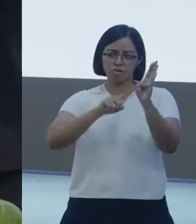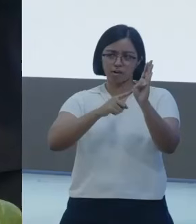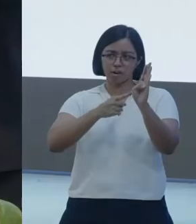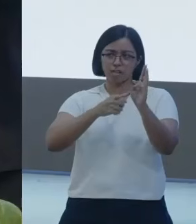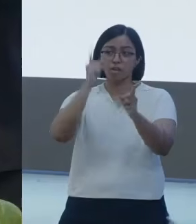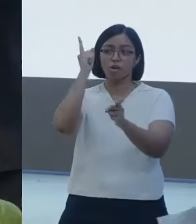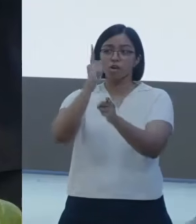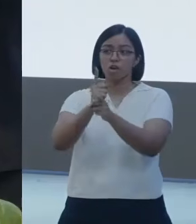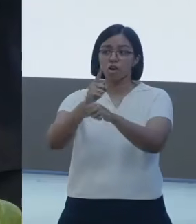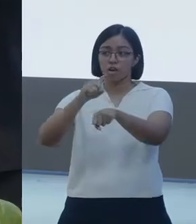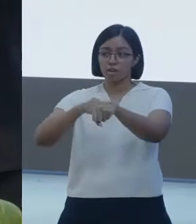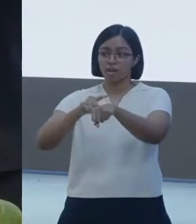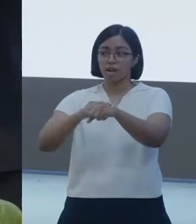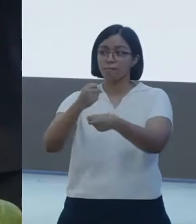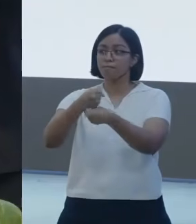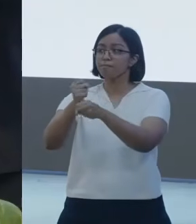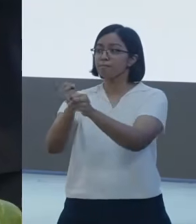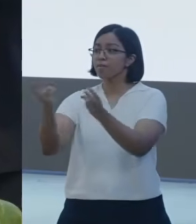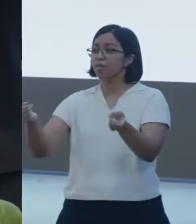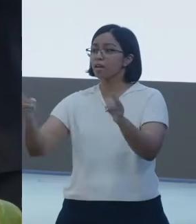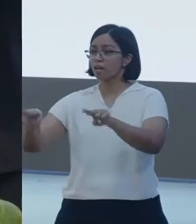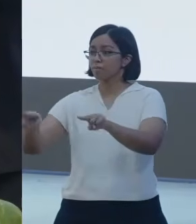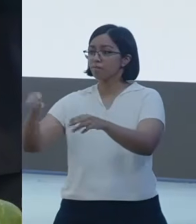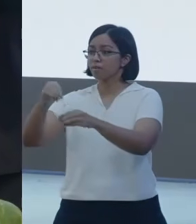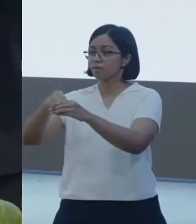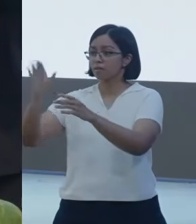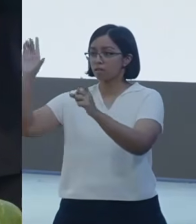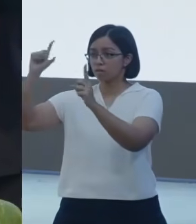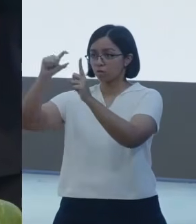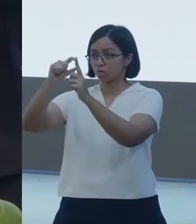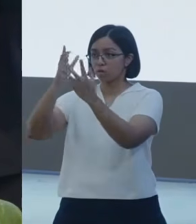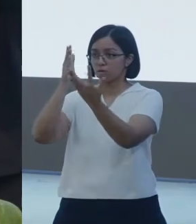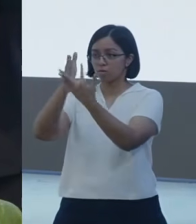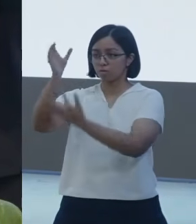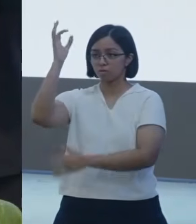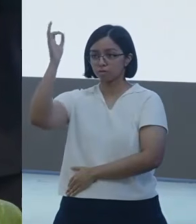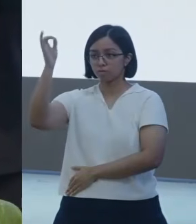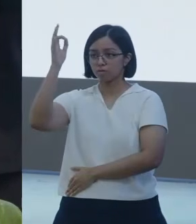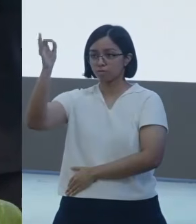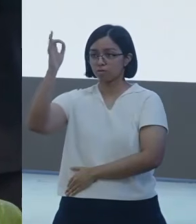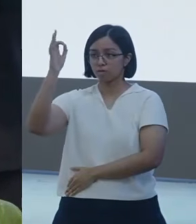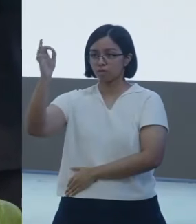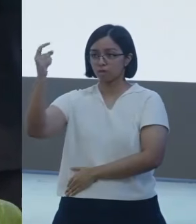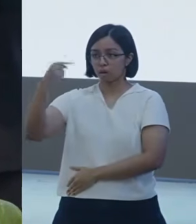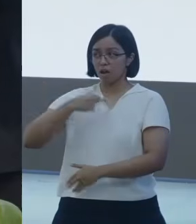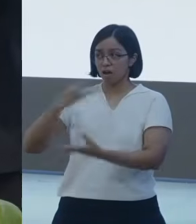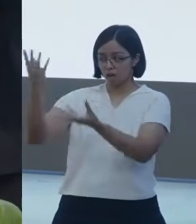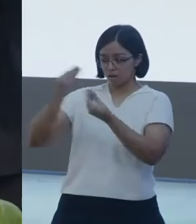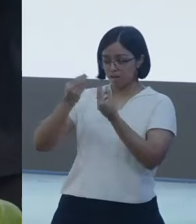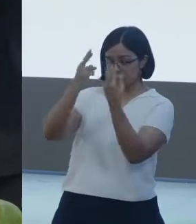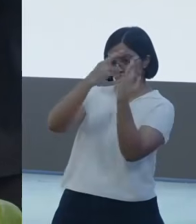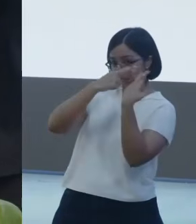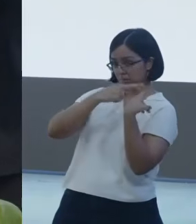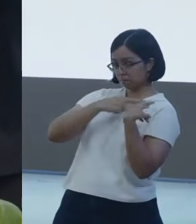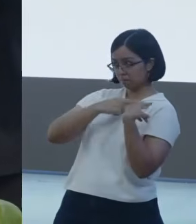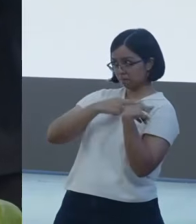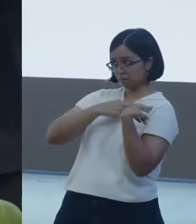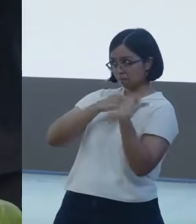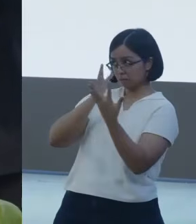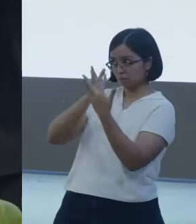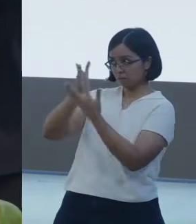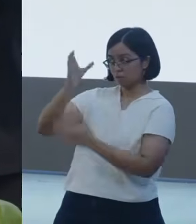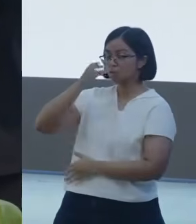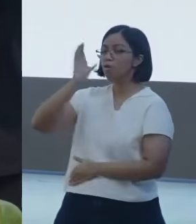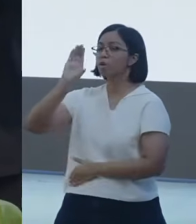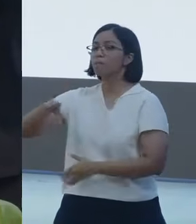time manifested in His word, through the preaching with which I have been entrusted by the command of